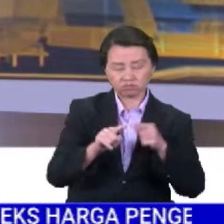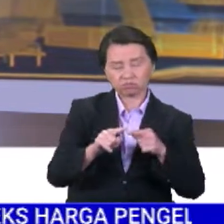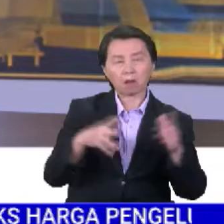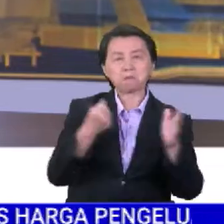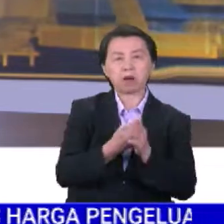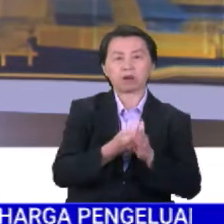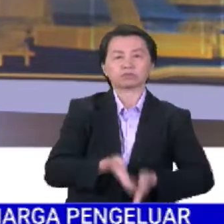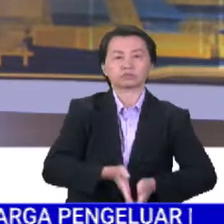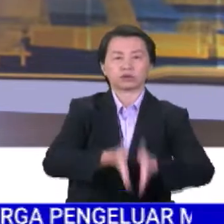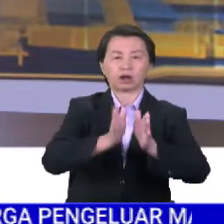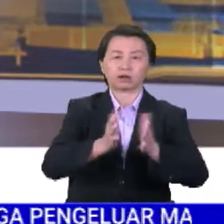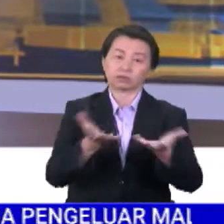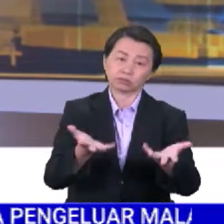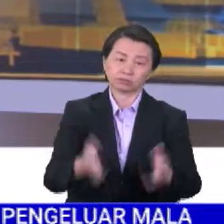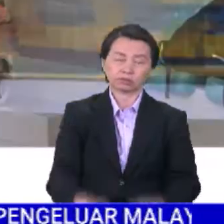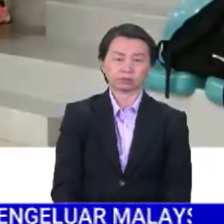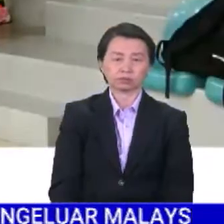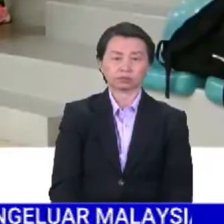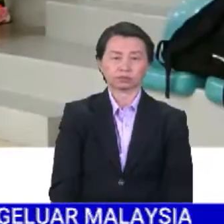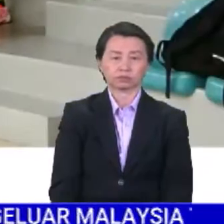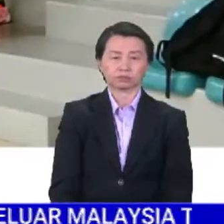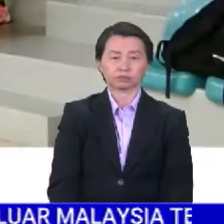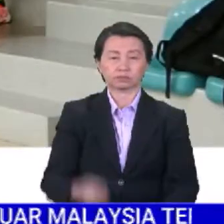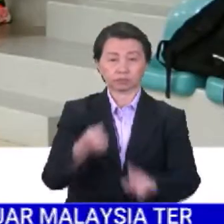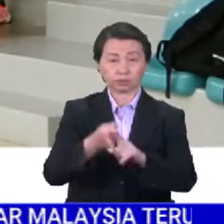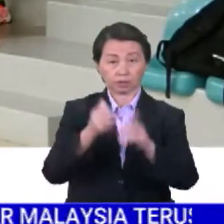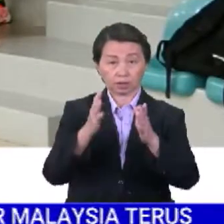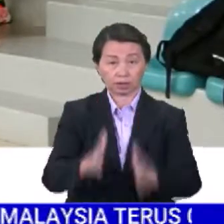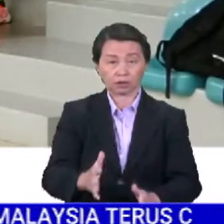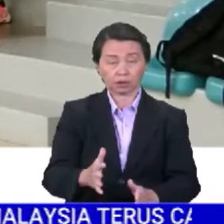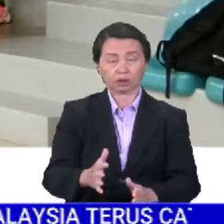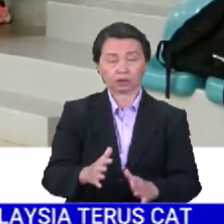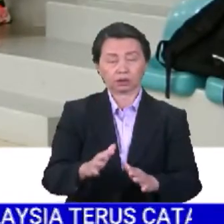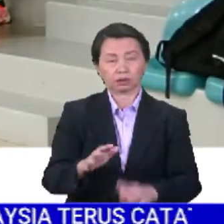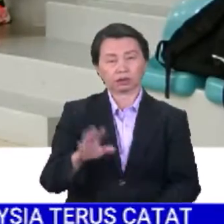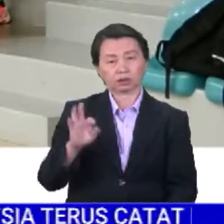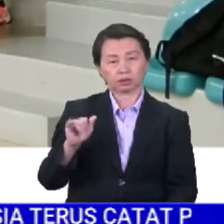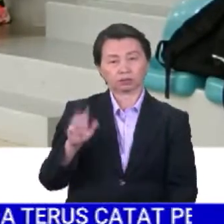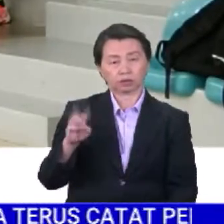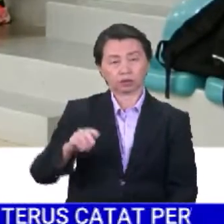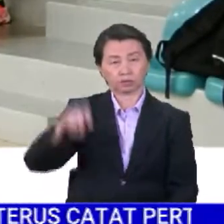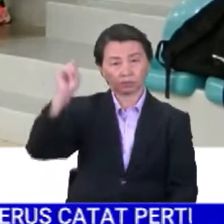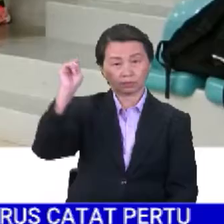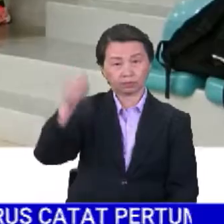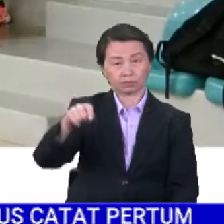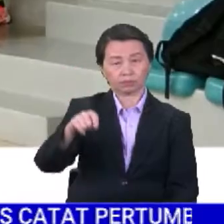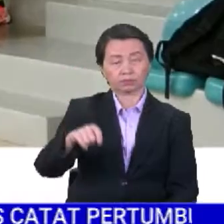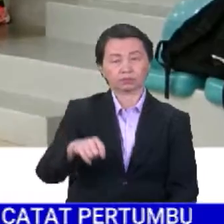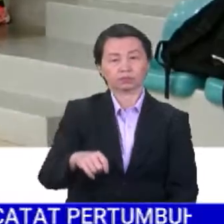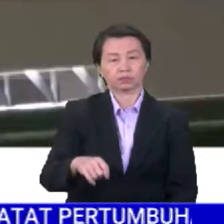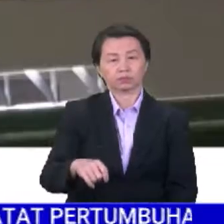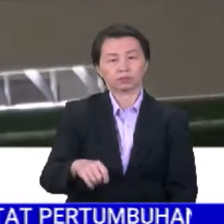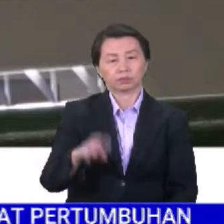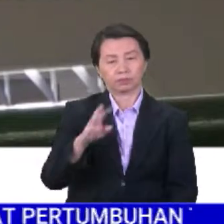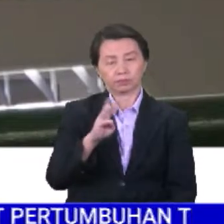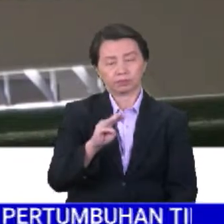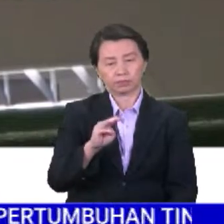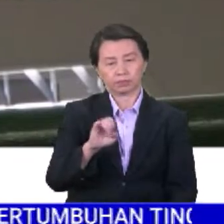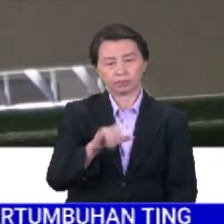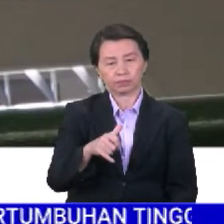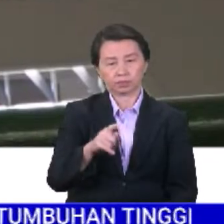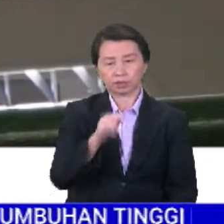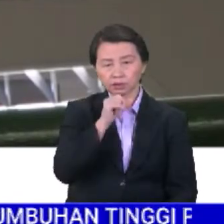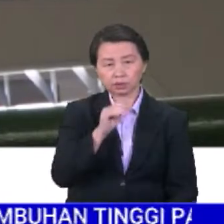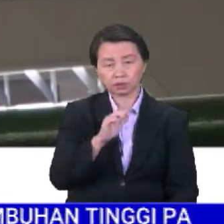kemalangan jalanraya pengarah kejer latihannya persatuan mereka SKS Malaysia meja bisa asma yang tidak